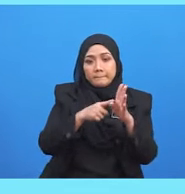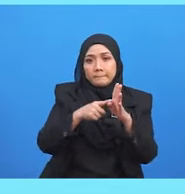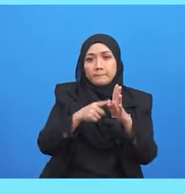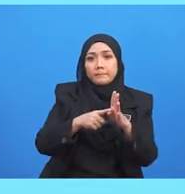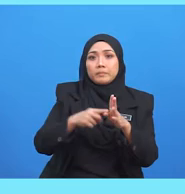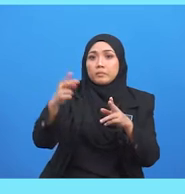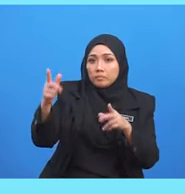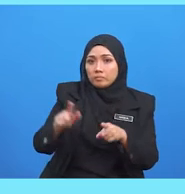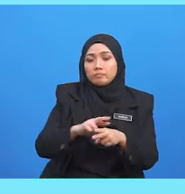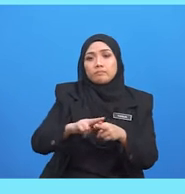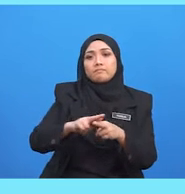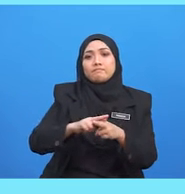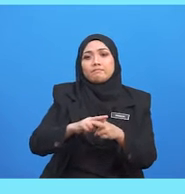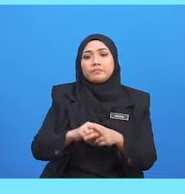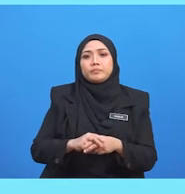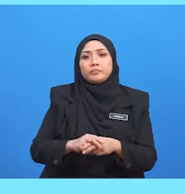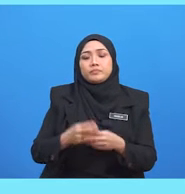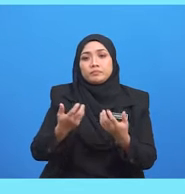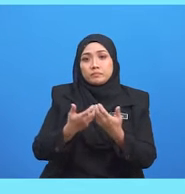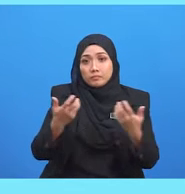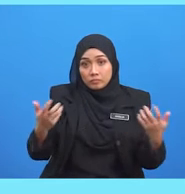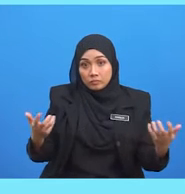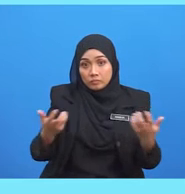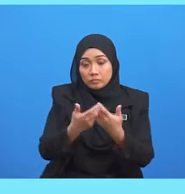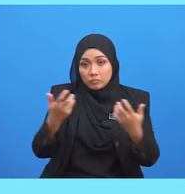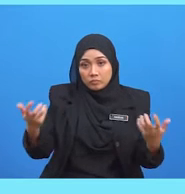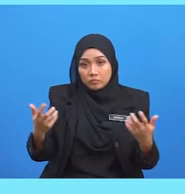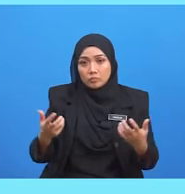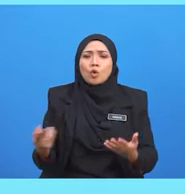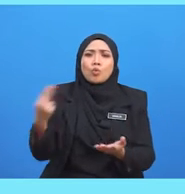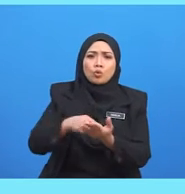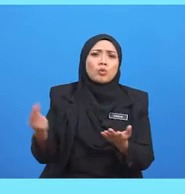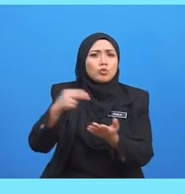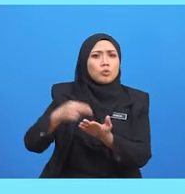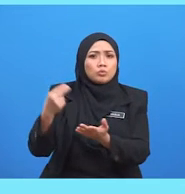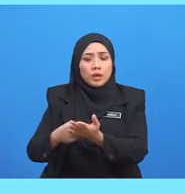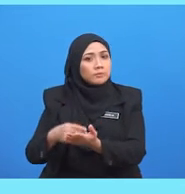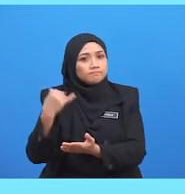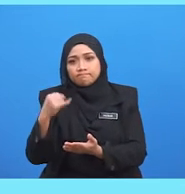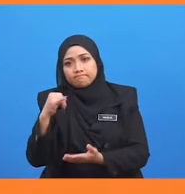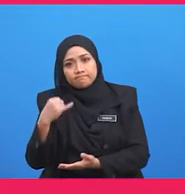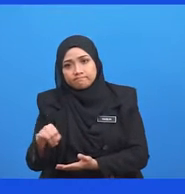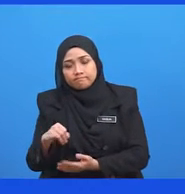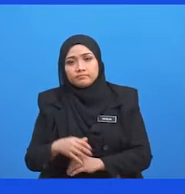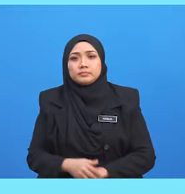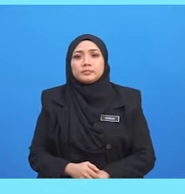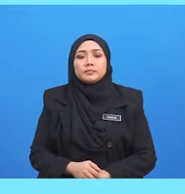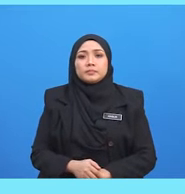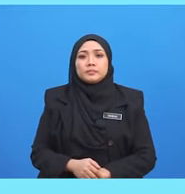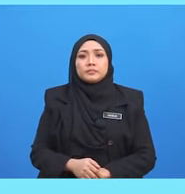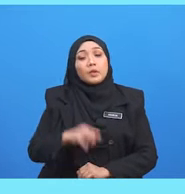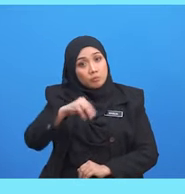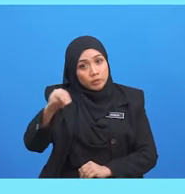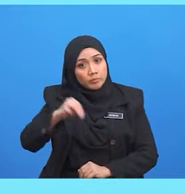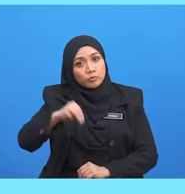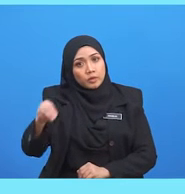murid lengkap serta elakkan daripada mengulang semula stimulus atau soalan.